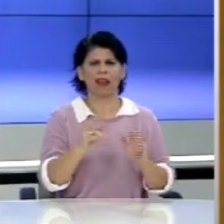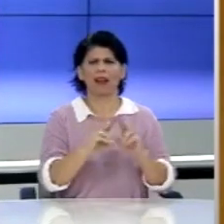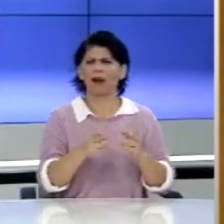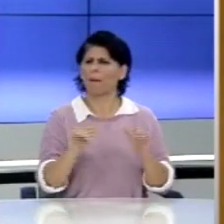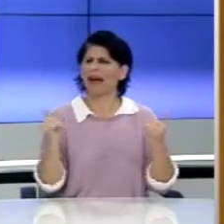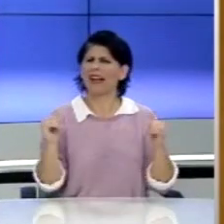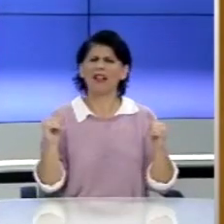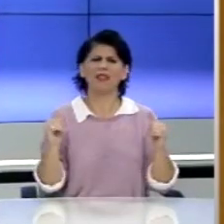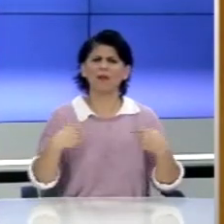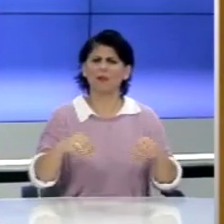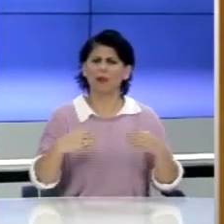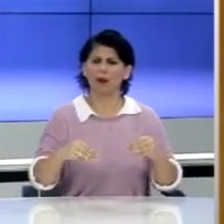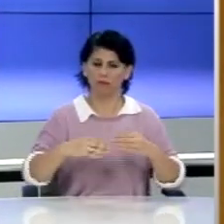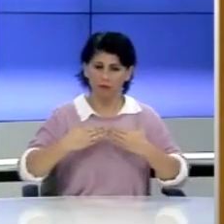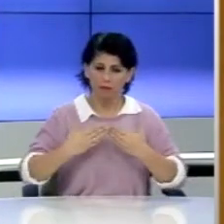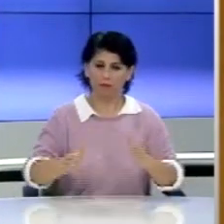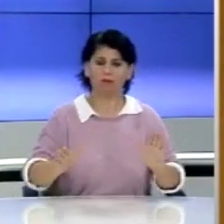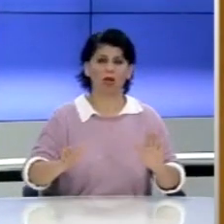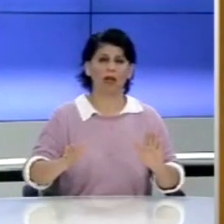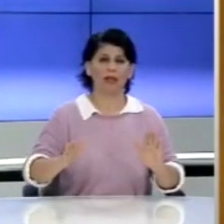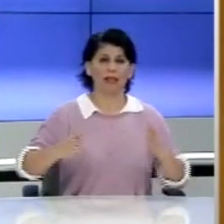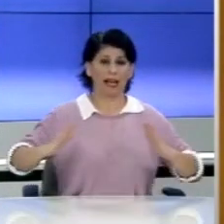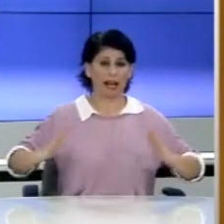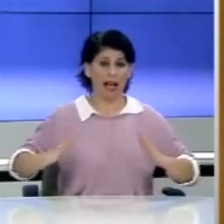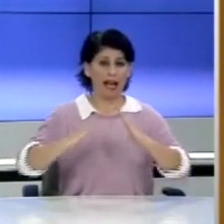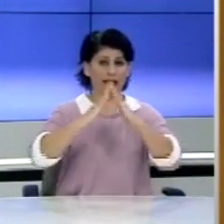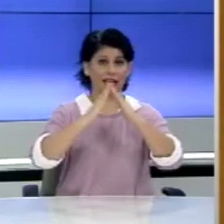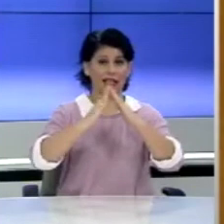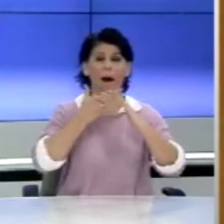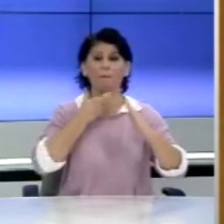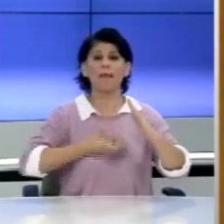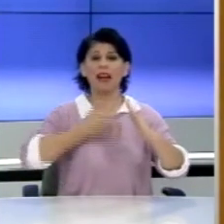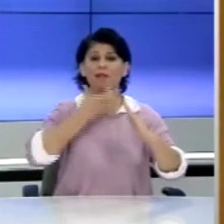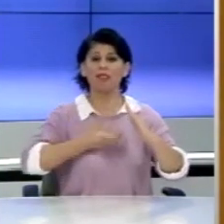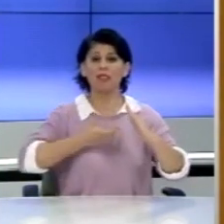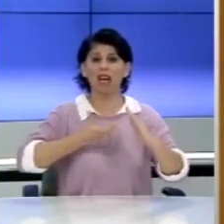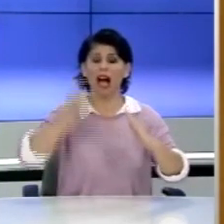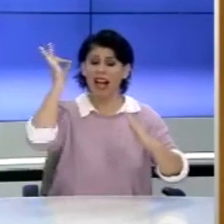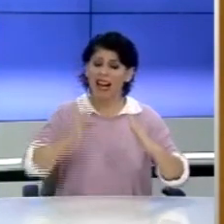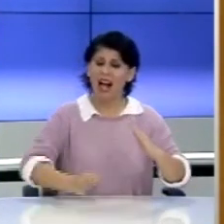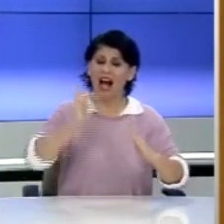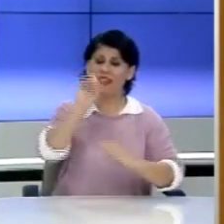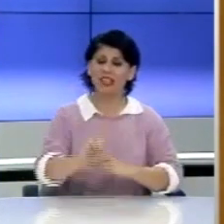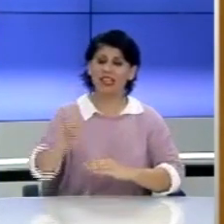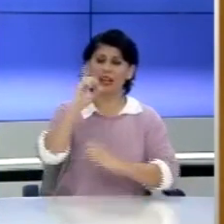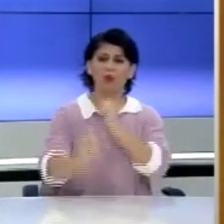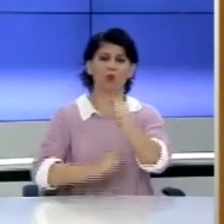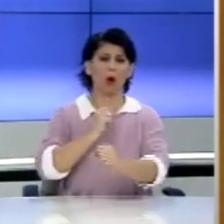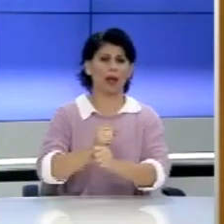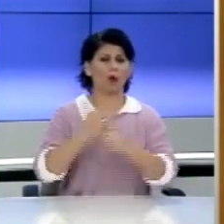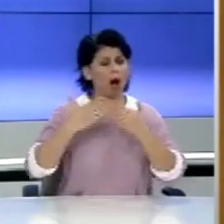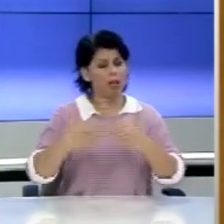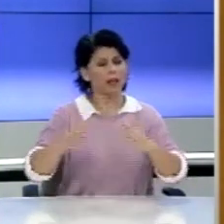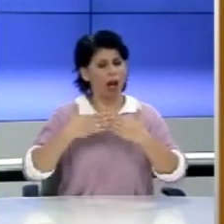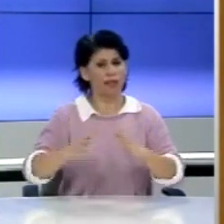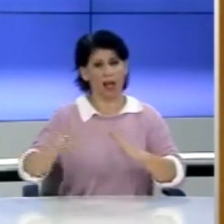καταστημάτων της σε Πιερία και Πρέβεζα όλες τις Κυριακές του χρόνου, όλα αυτά αποτελούν τους